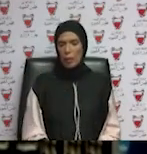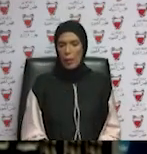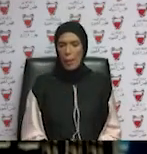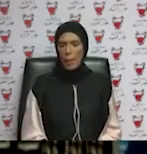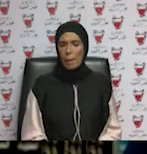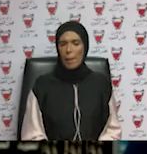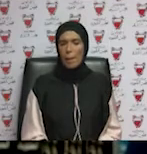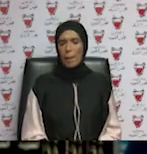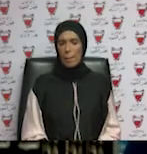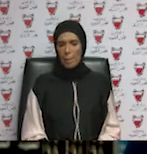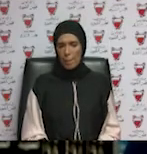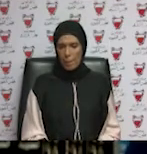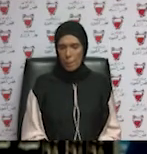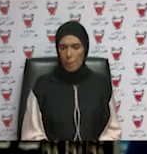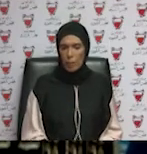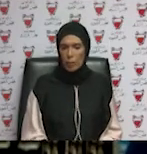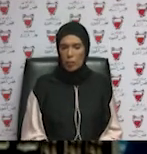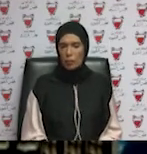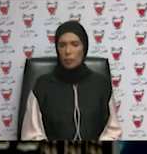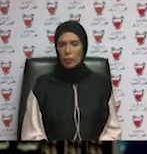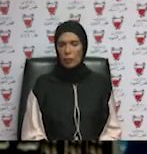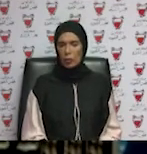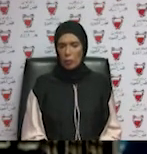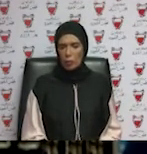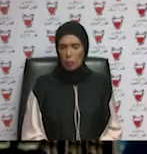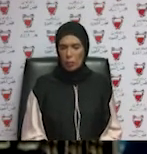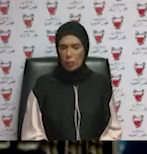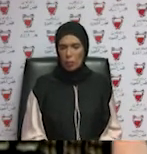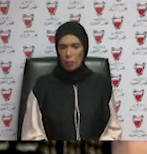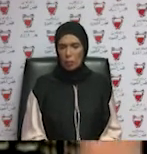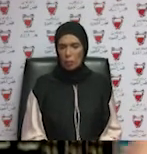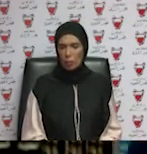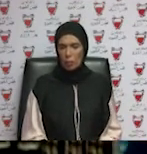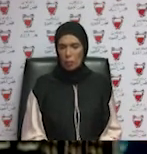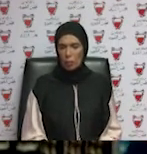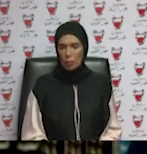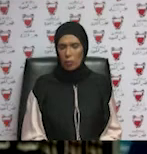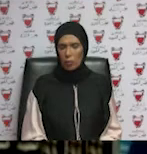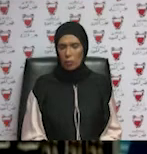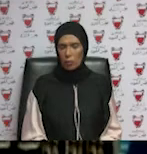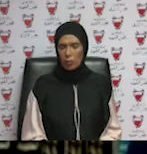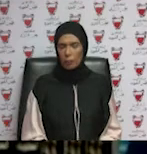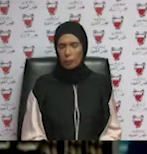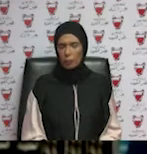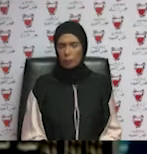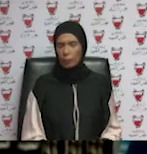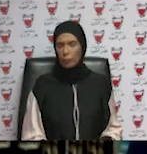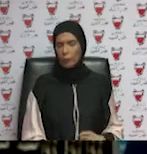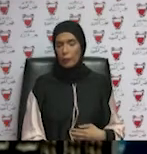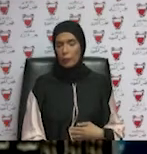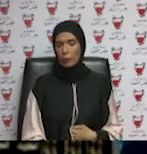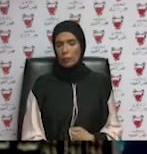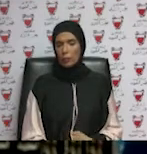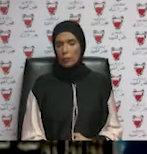2019 أن نرى هل هذه الملاحظات أخذ بها في عين الاعتبار ولا أنها ستكون بعدها 3 سنوات. عموما فهمي